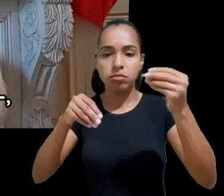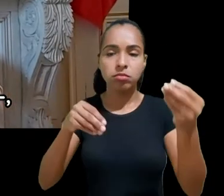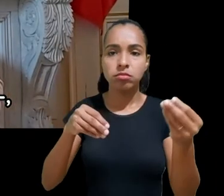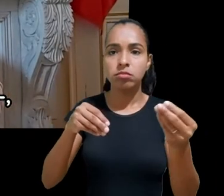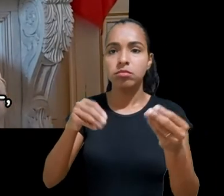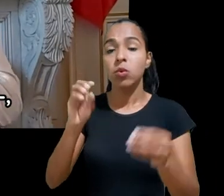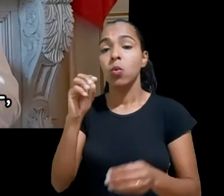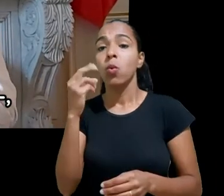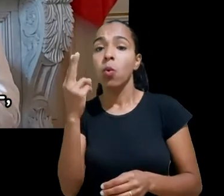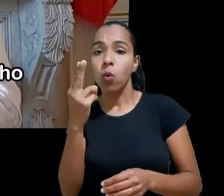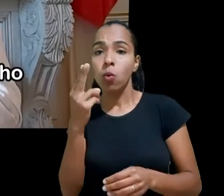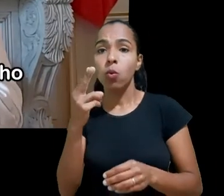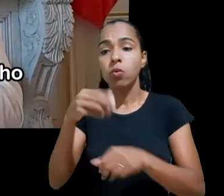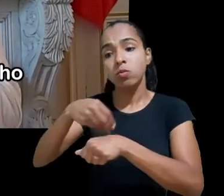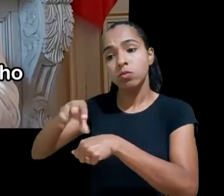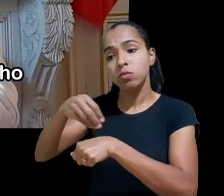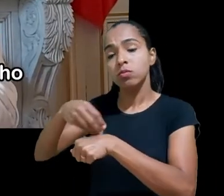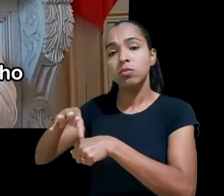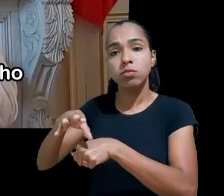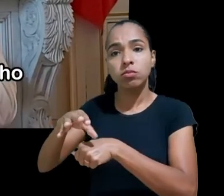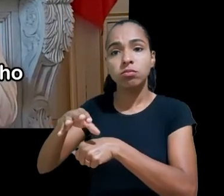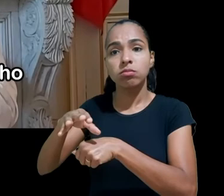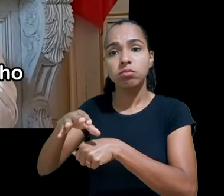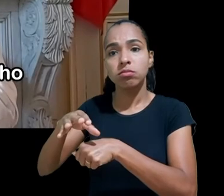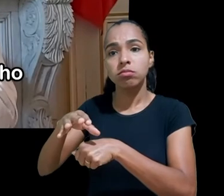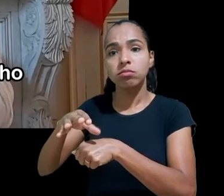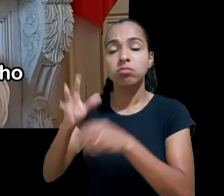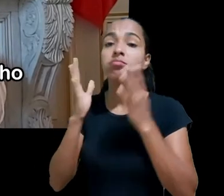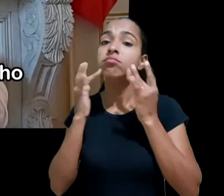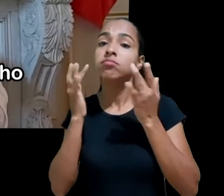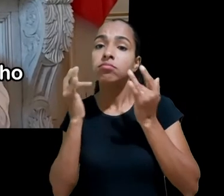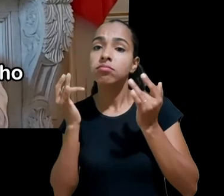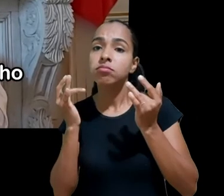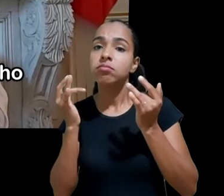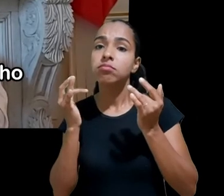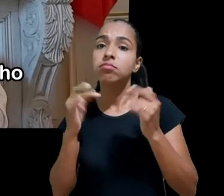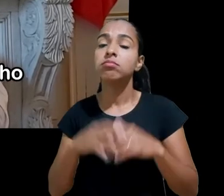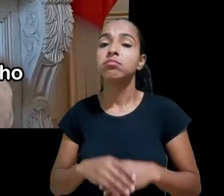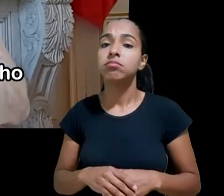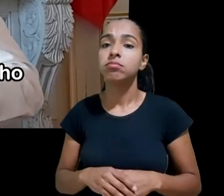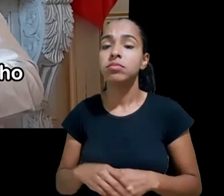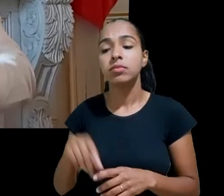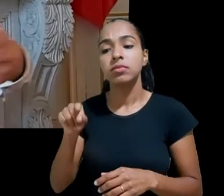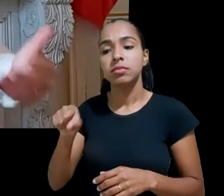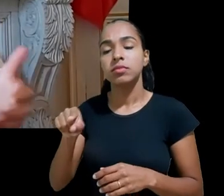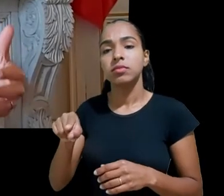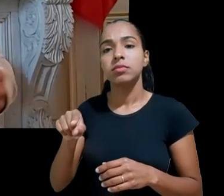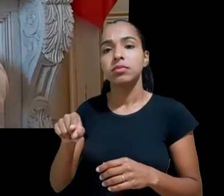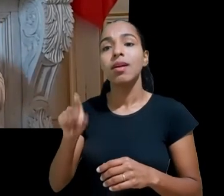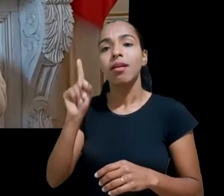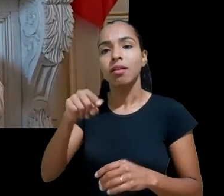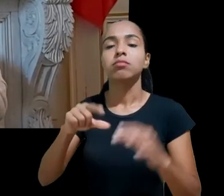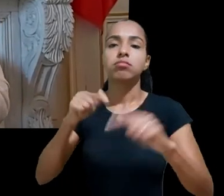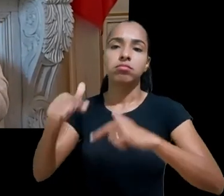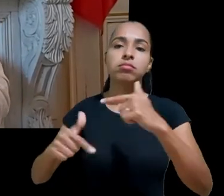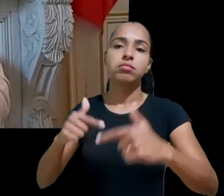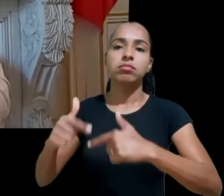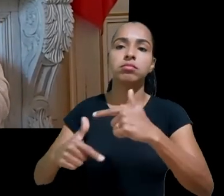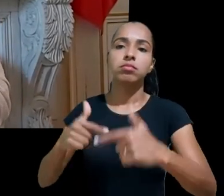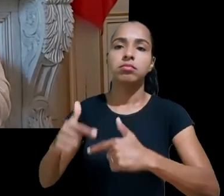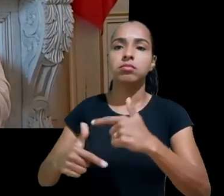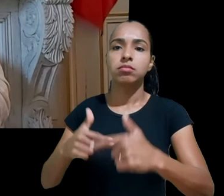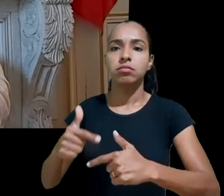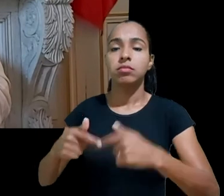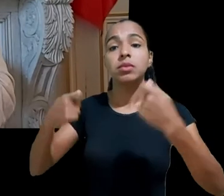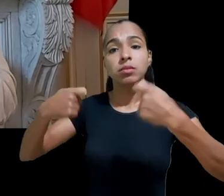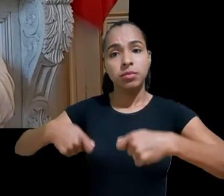scénario de la mise en scène et bien cet enfant est dans une relation de travail et qu'à ce titre là il faut le protéger dans les horaires de travail il faut